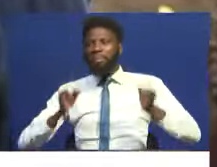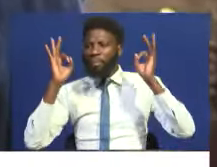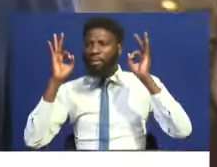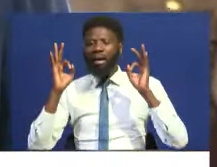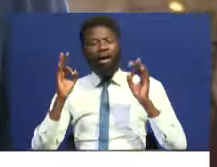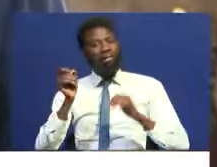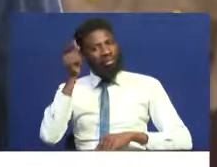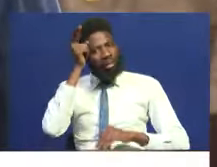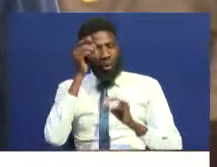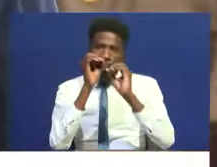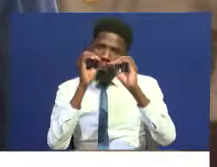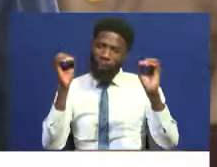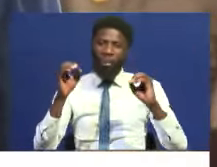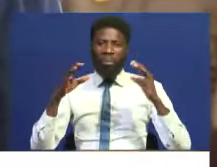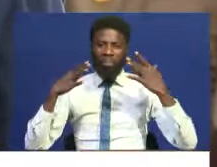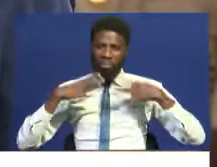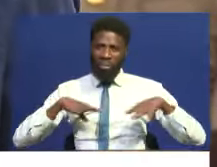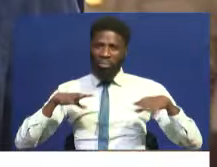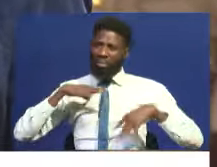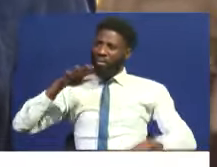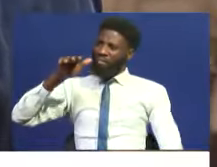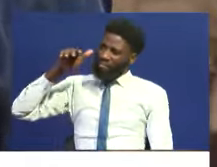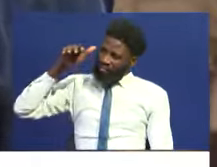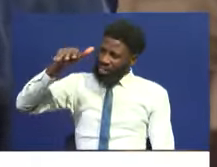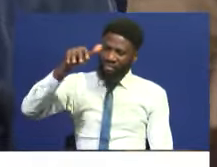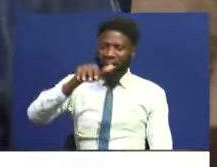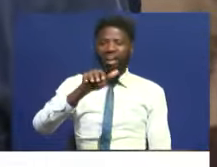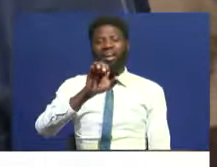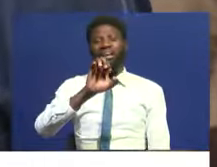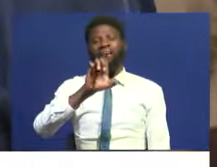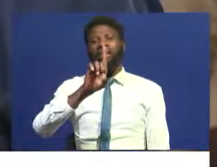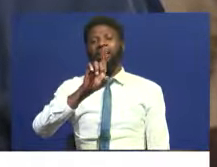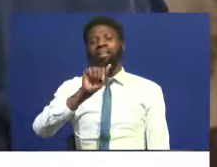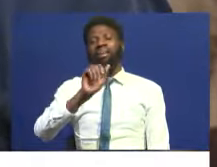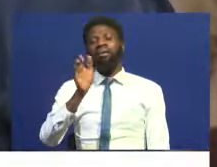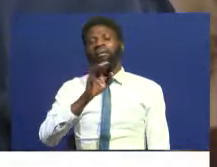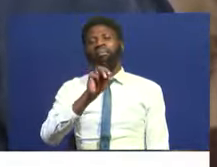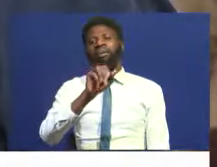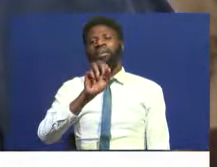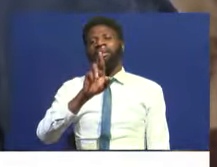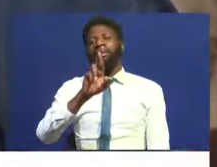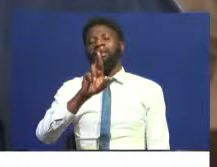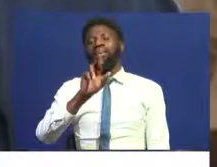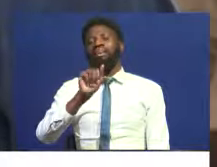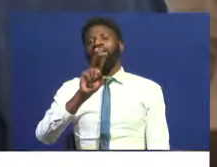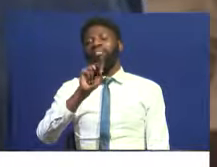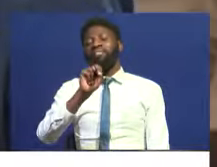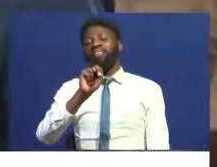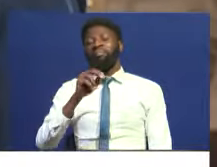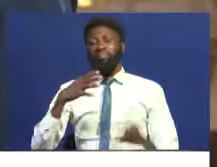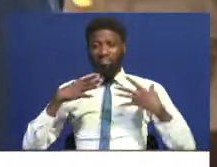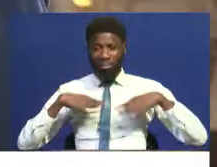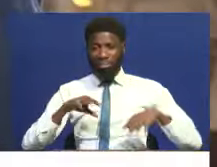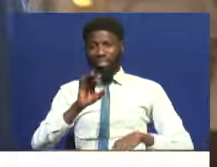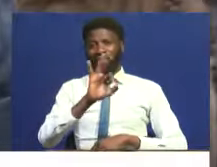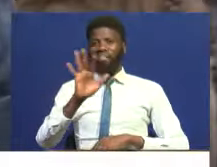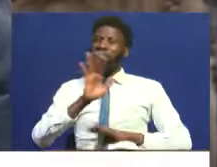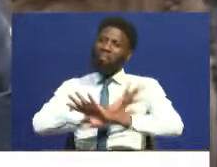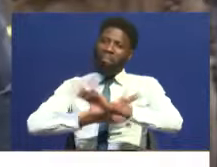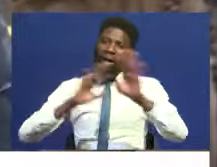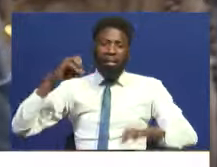mtu wako Eldama Ravine, 35% peke yao ndio wako na nguvu ya stima ama umeme kwa manyumba